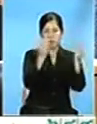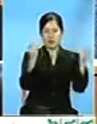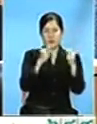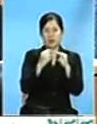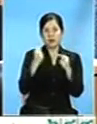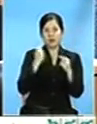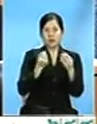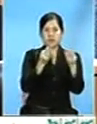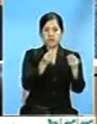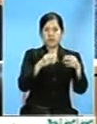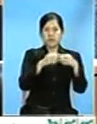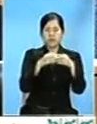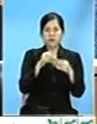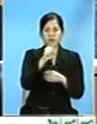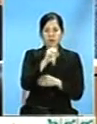าจสว.